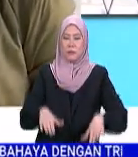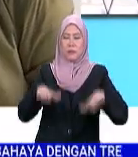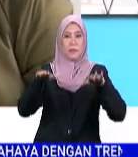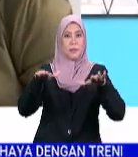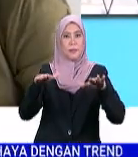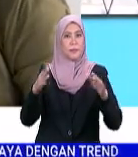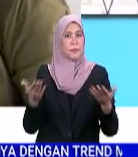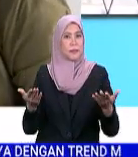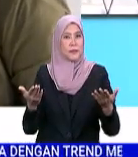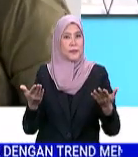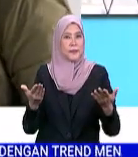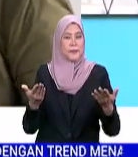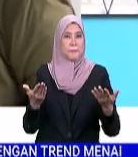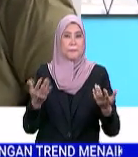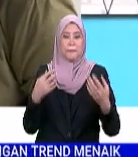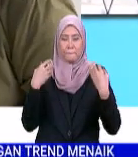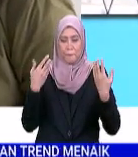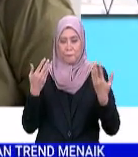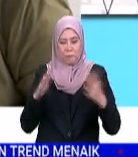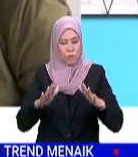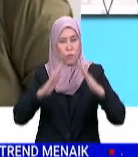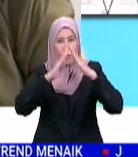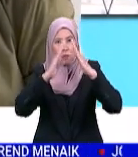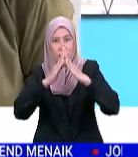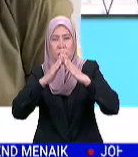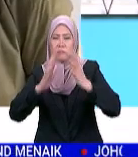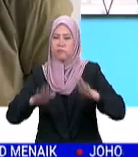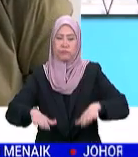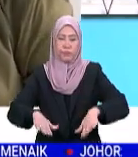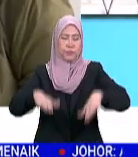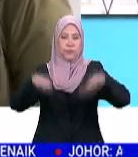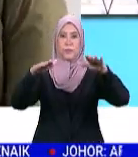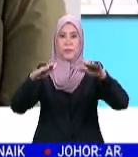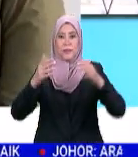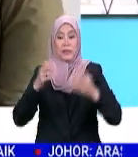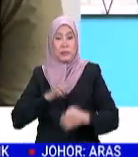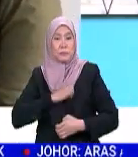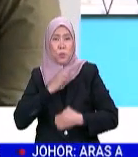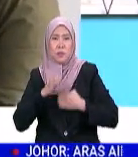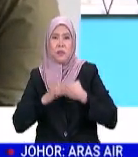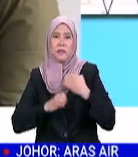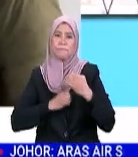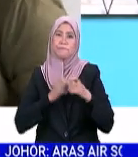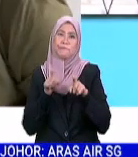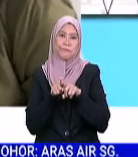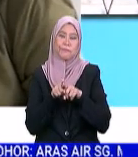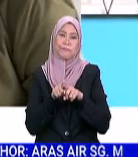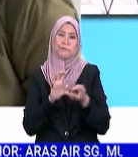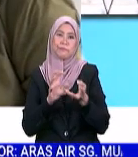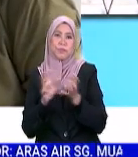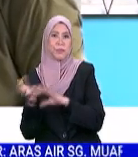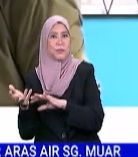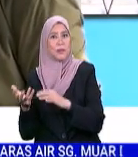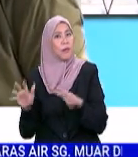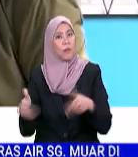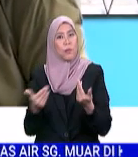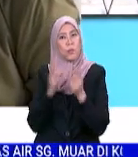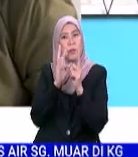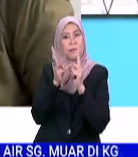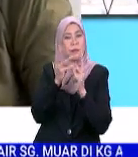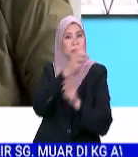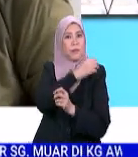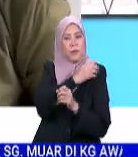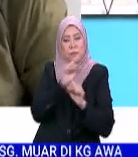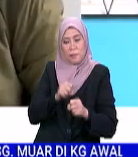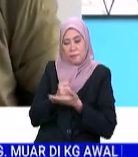daripada segi fizikalnya, malah emosi turut juga terjejas. Jadi bagaimana JKM memainkan peranan